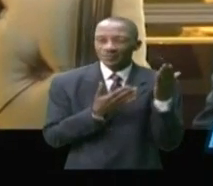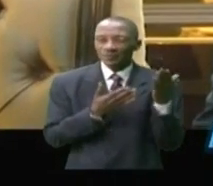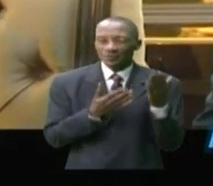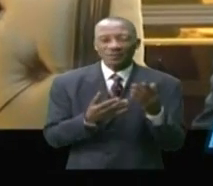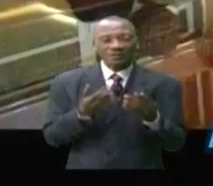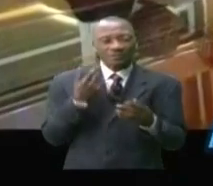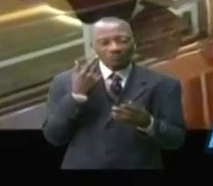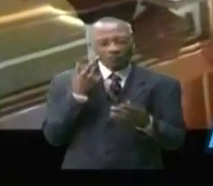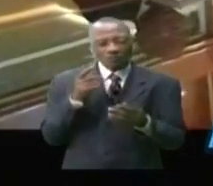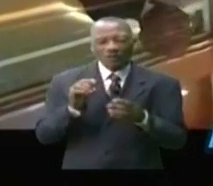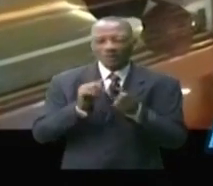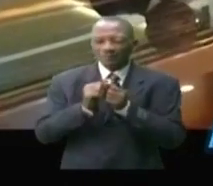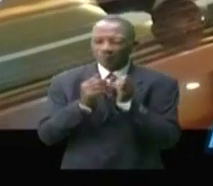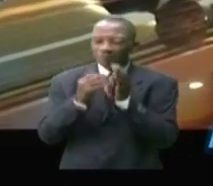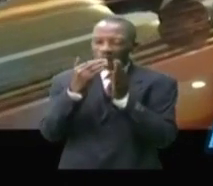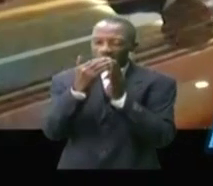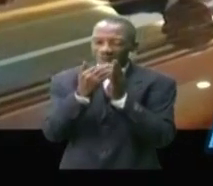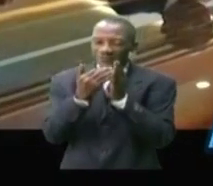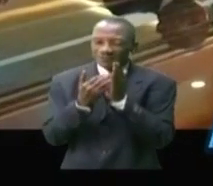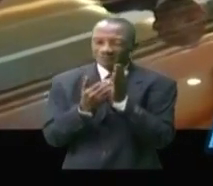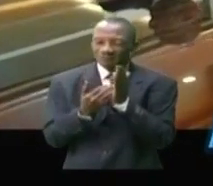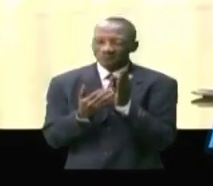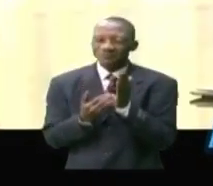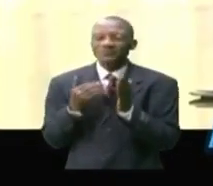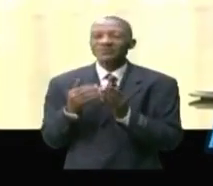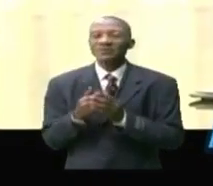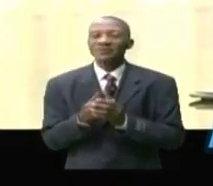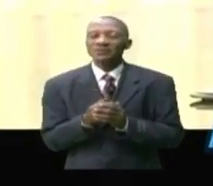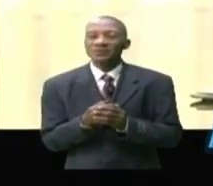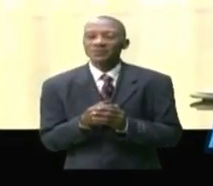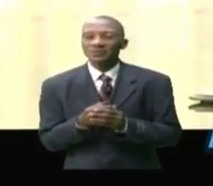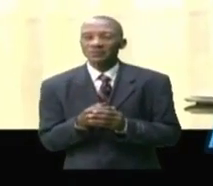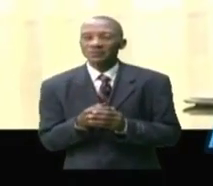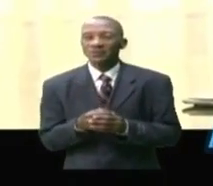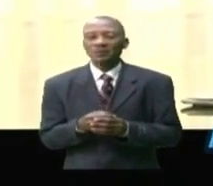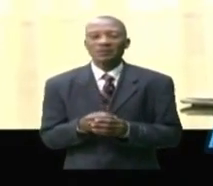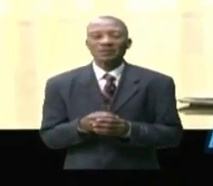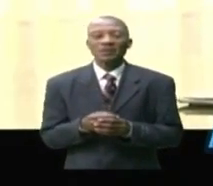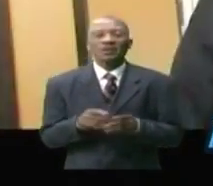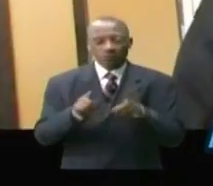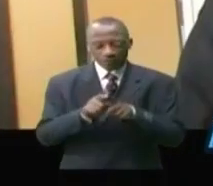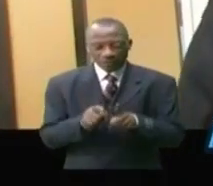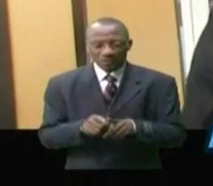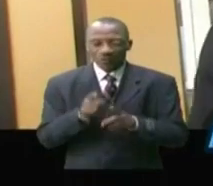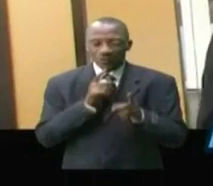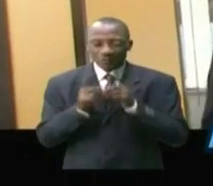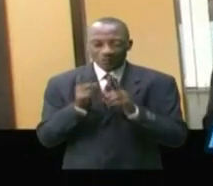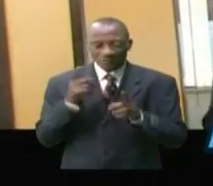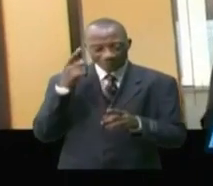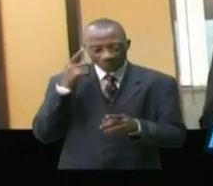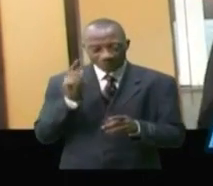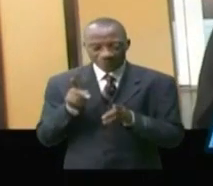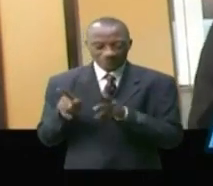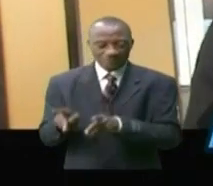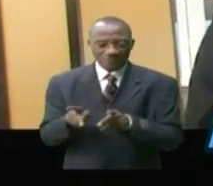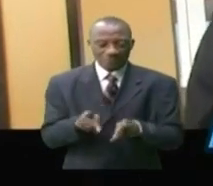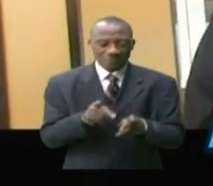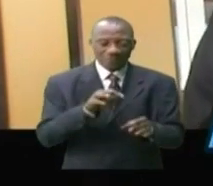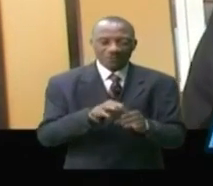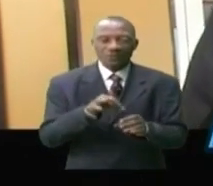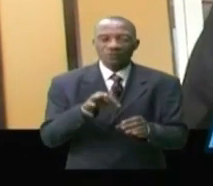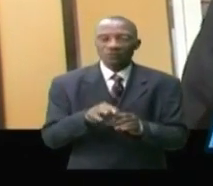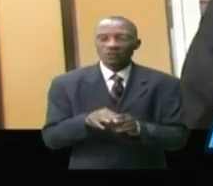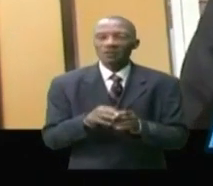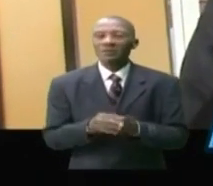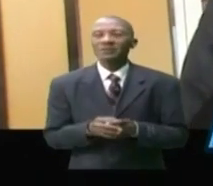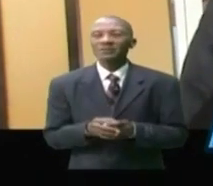l'état de siège, mais bien entendu aussi le processus électoral, car comme vous le savez, nous sommes engagés dans ce